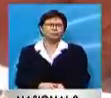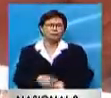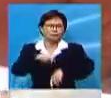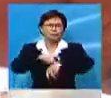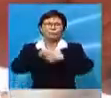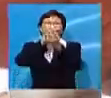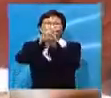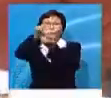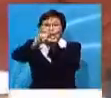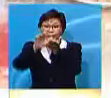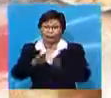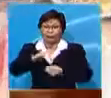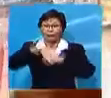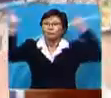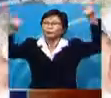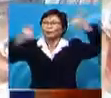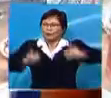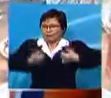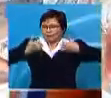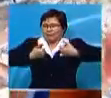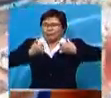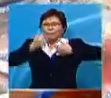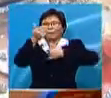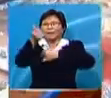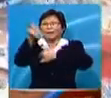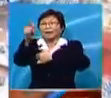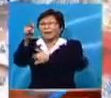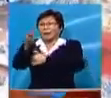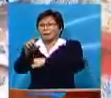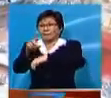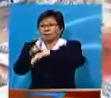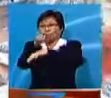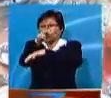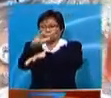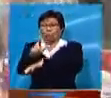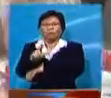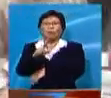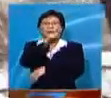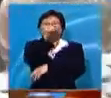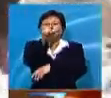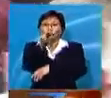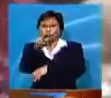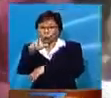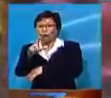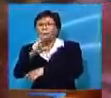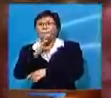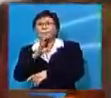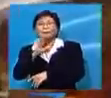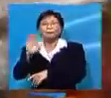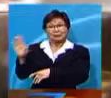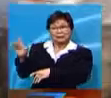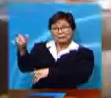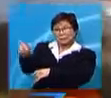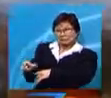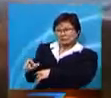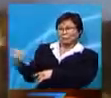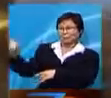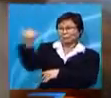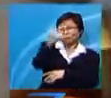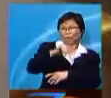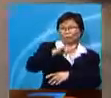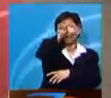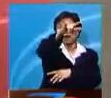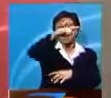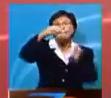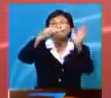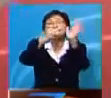Ketika ditemui media pada sambutan Aidilfitri Angkatan Tentera di Ibu Negara, Tan Sri Dr. Zulkifli berkata beliau akan ke Bangkok Khamis